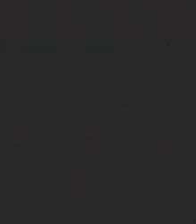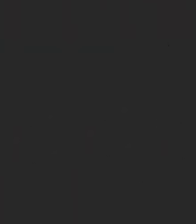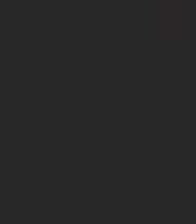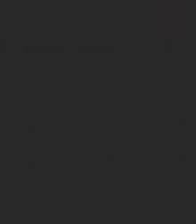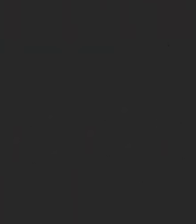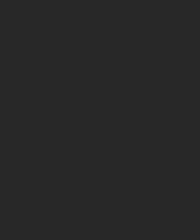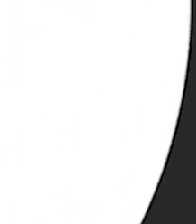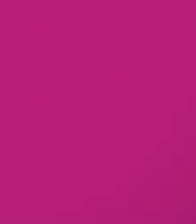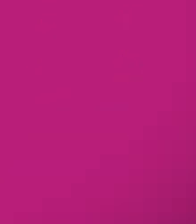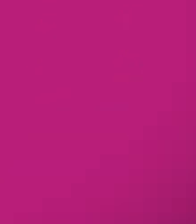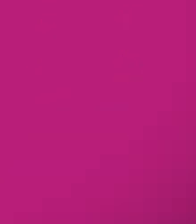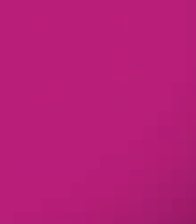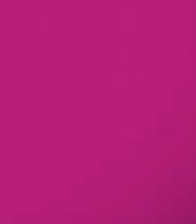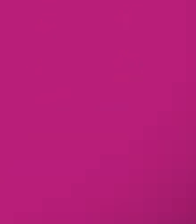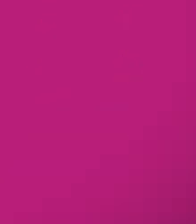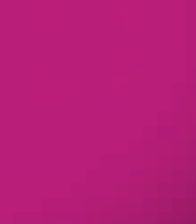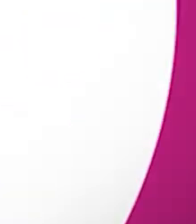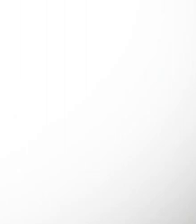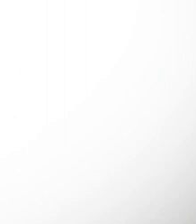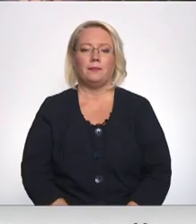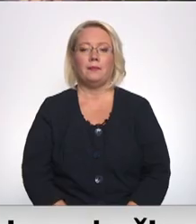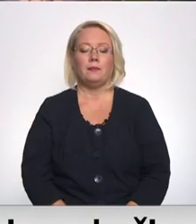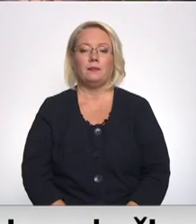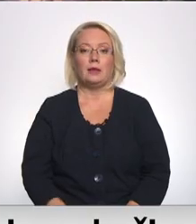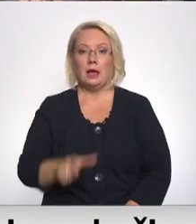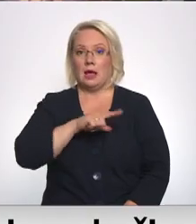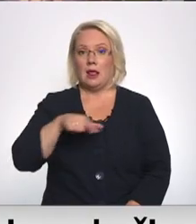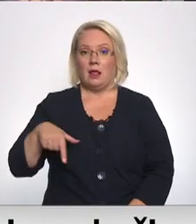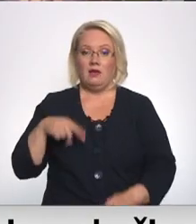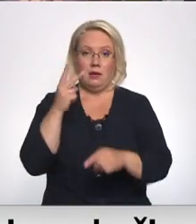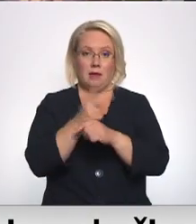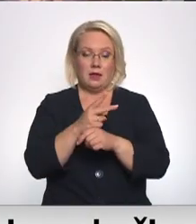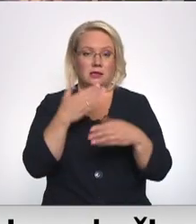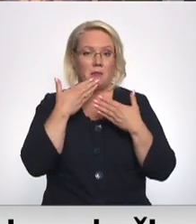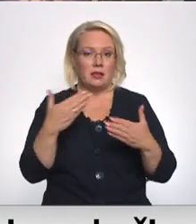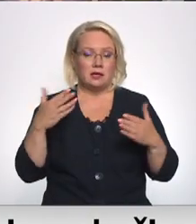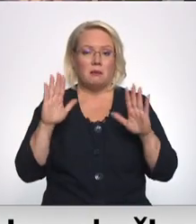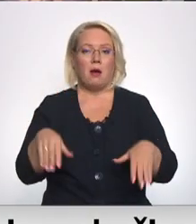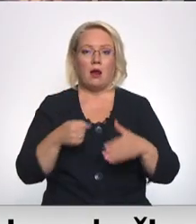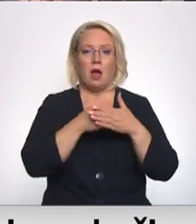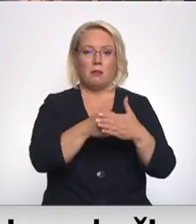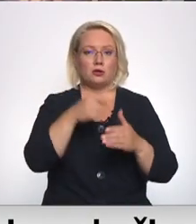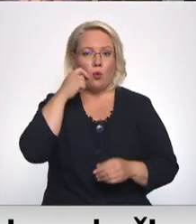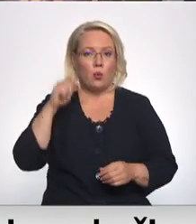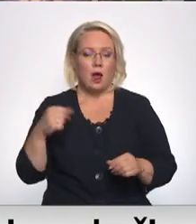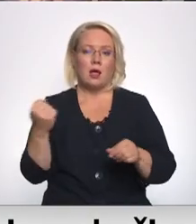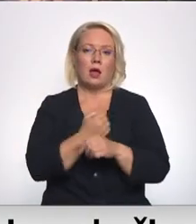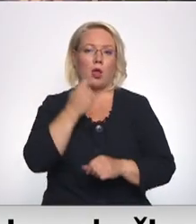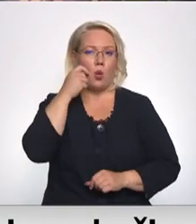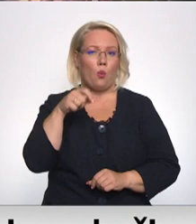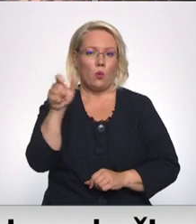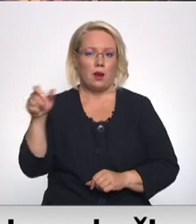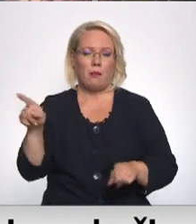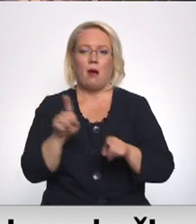Re, viss ēters ir te! Latvijai pienākas pateicība par atbalstu Ukrainai gan no ukraiņiem,